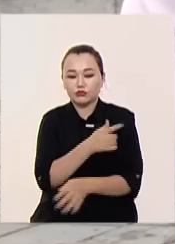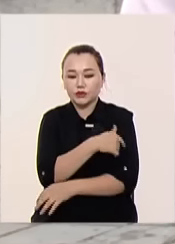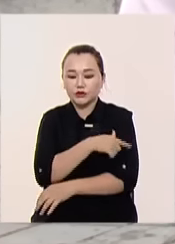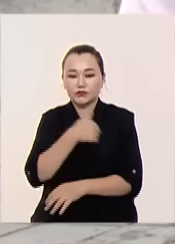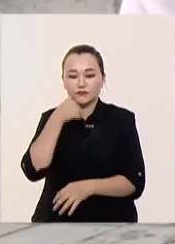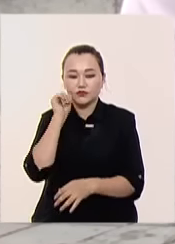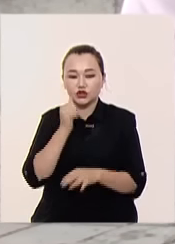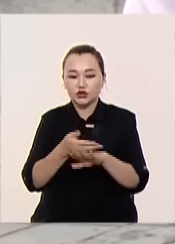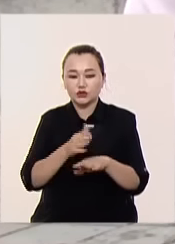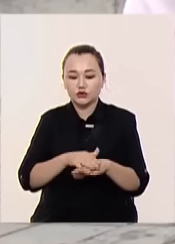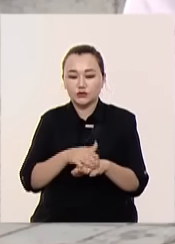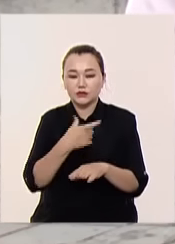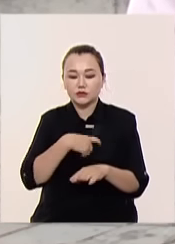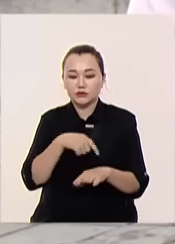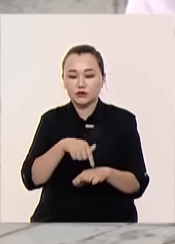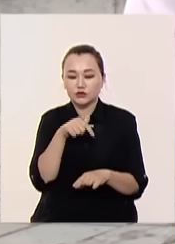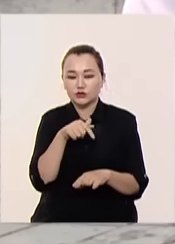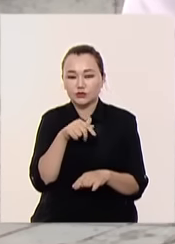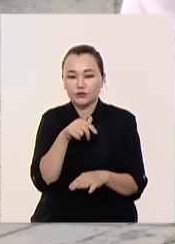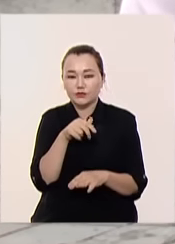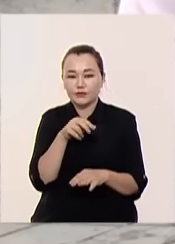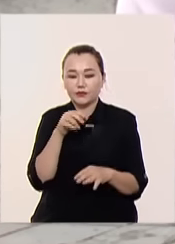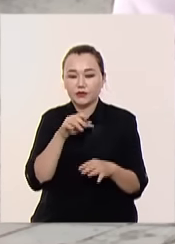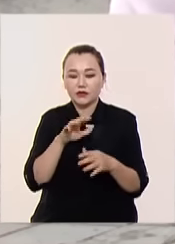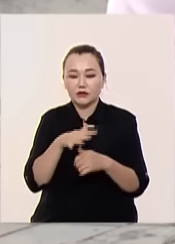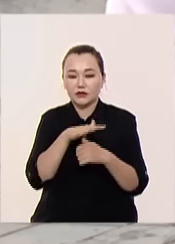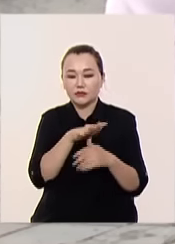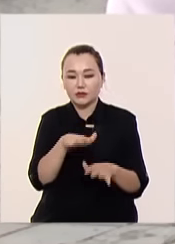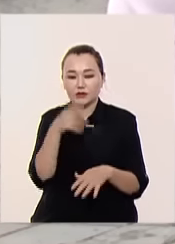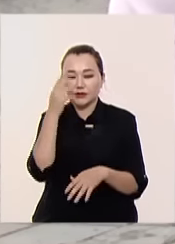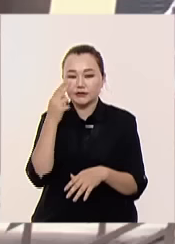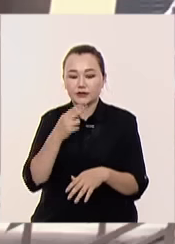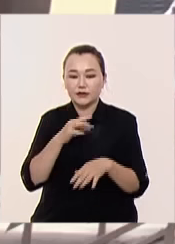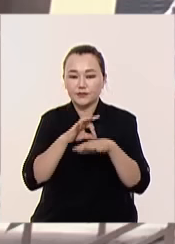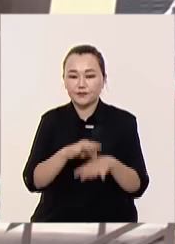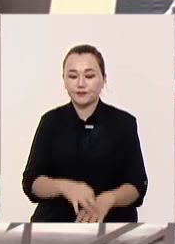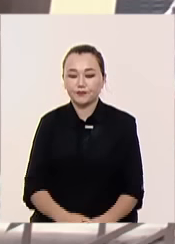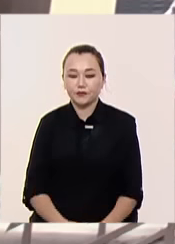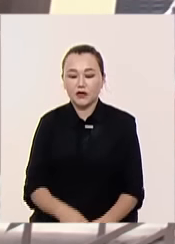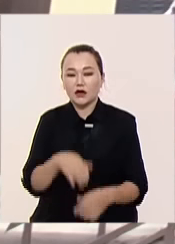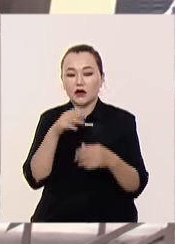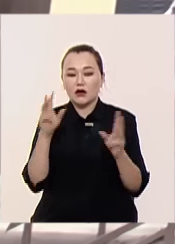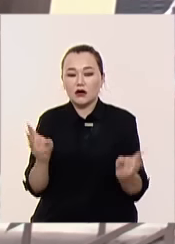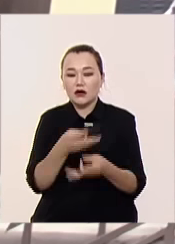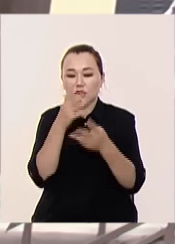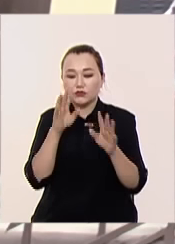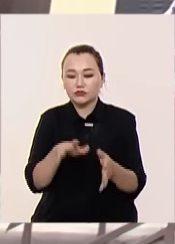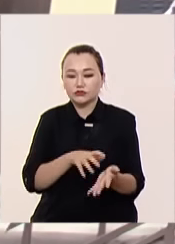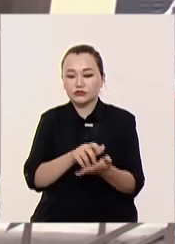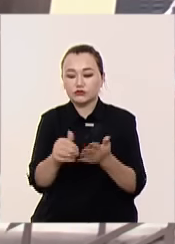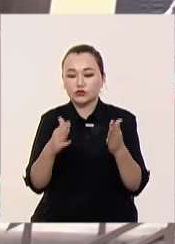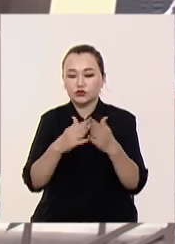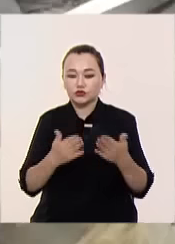вчера в тяжелом состоянии по линии санавиации в Нур-Султан. Огонь уничтожил не только жилые